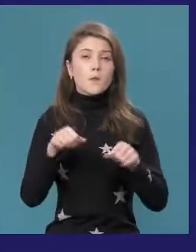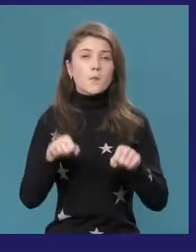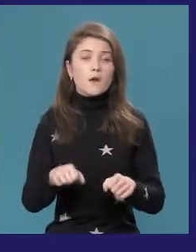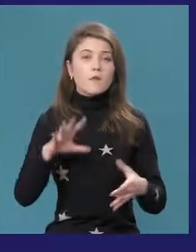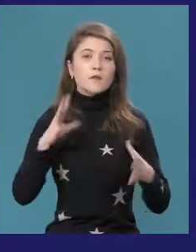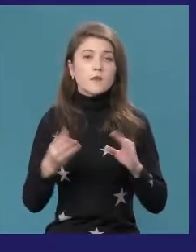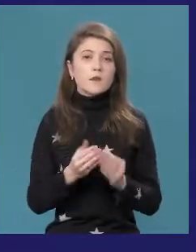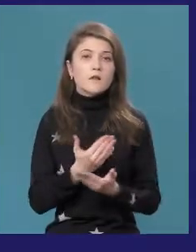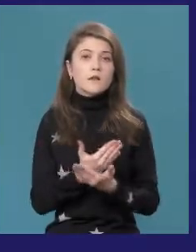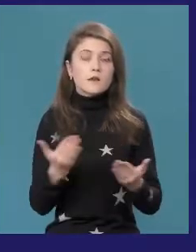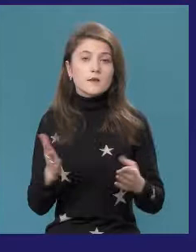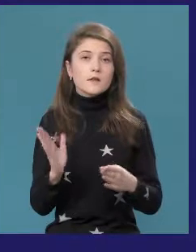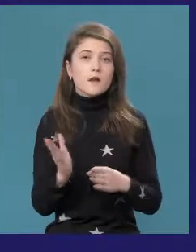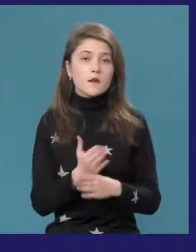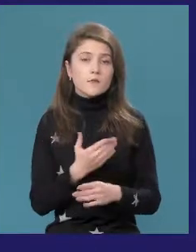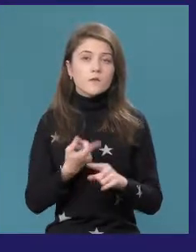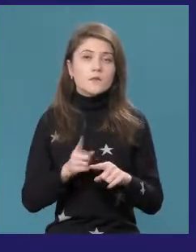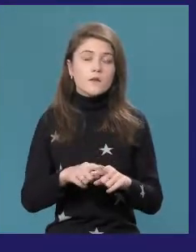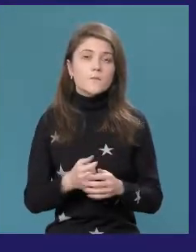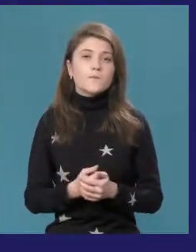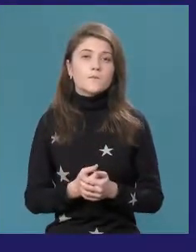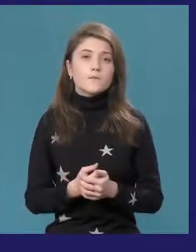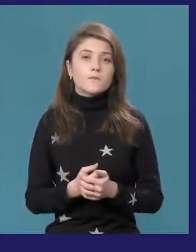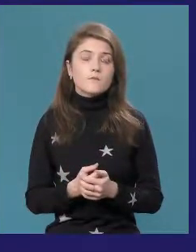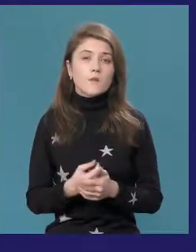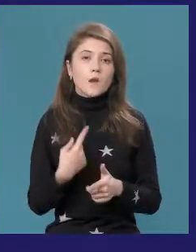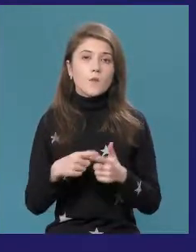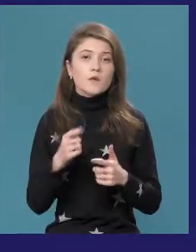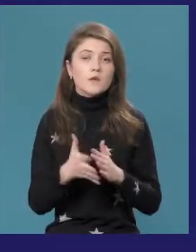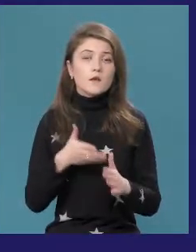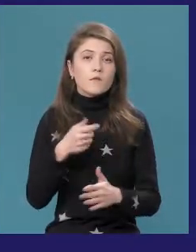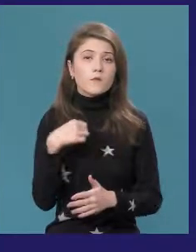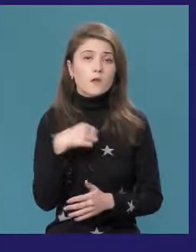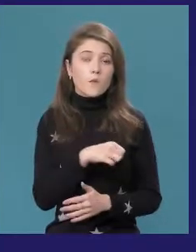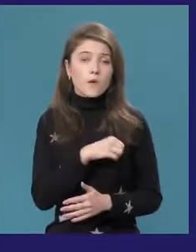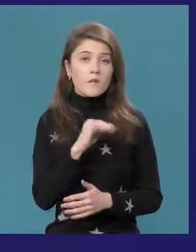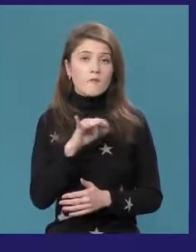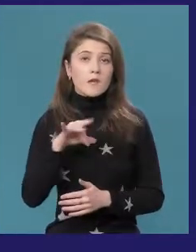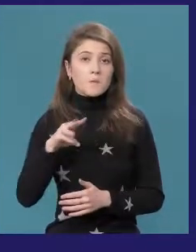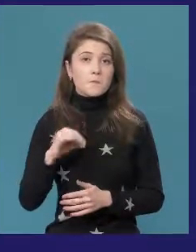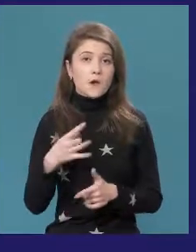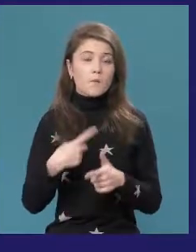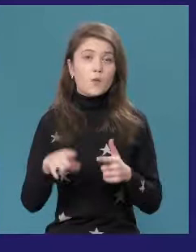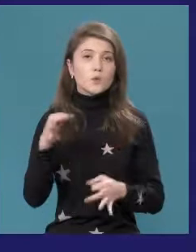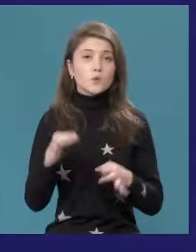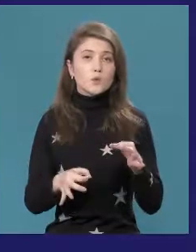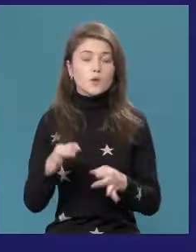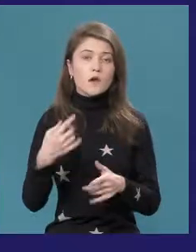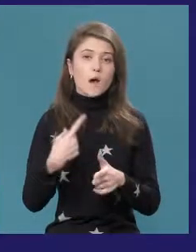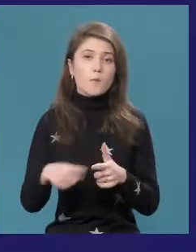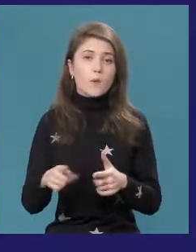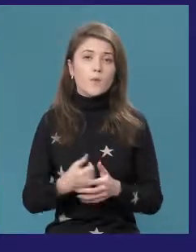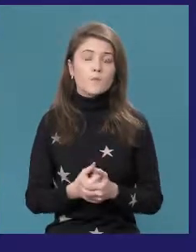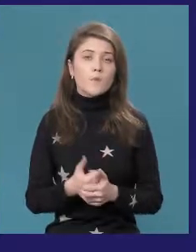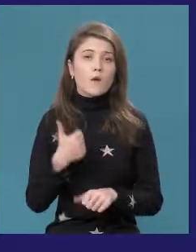їх скасовувати. Це або за заявою самої фірми, тобто нас, або суд, або